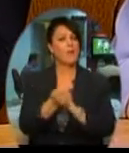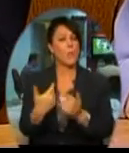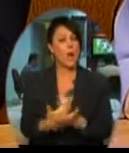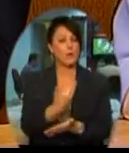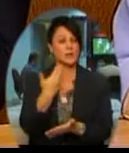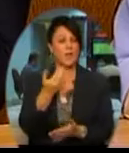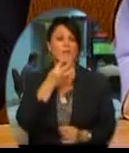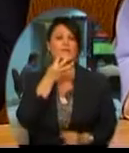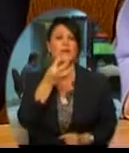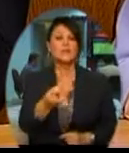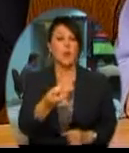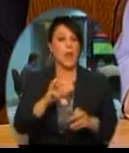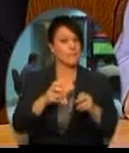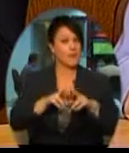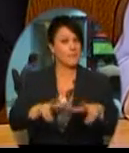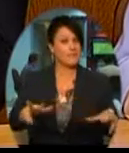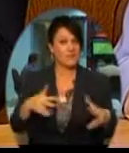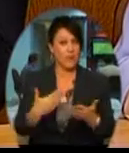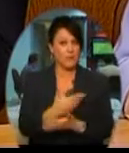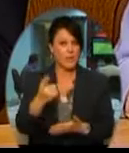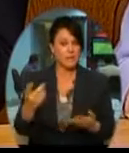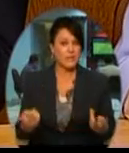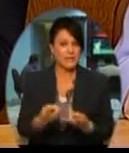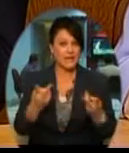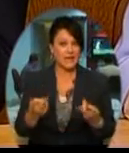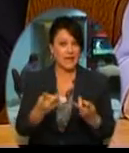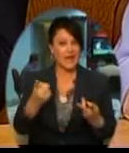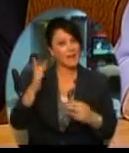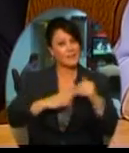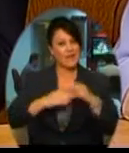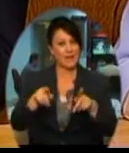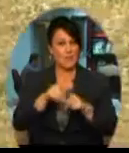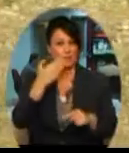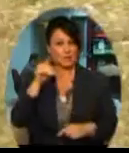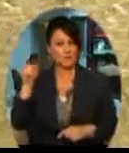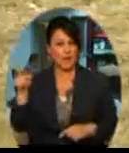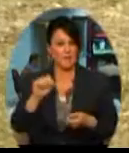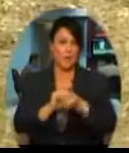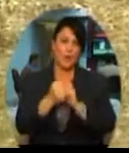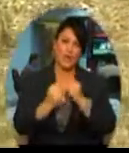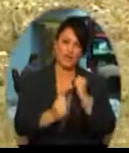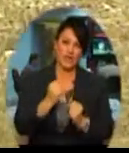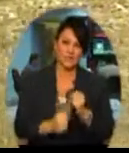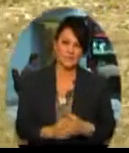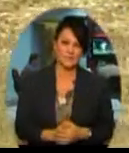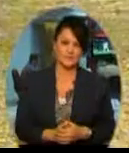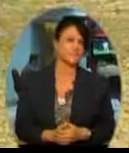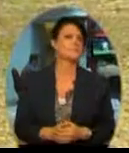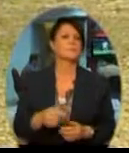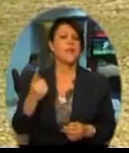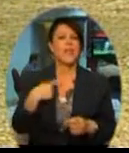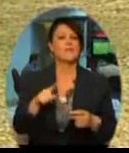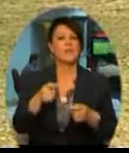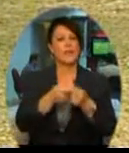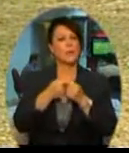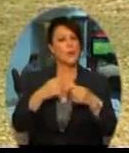ולשאול האם המצב החדש יקל על הולילנדים או יקשה על הולילנדים. על פי ארגון הבריאות העולמי, עיר